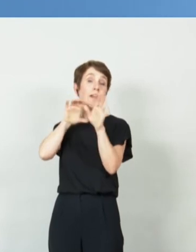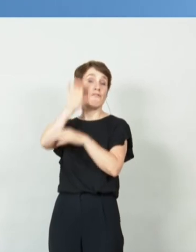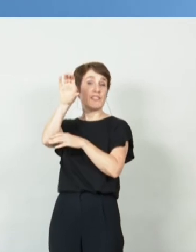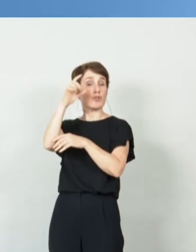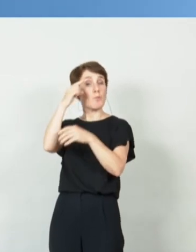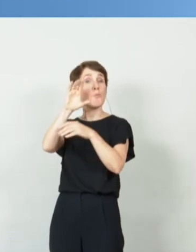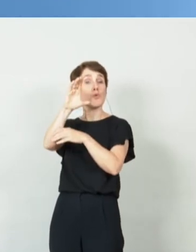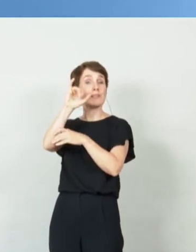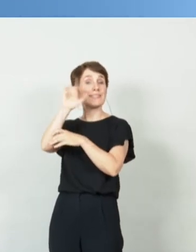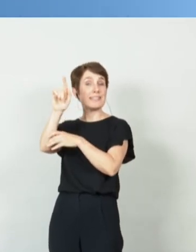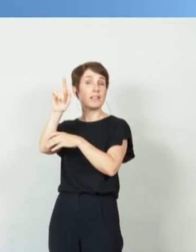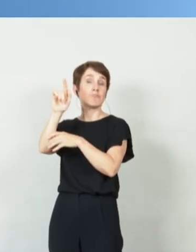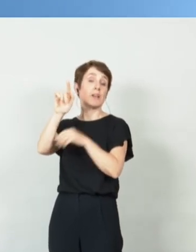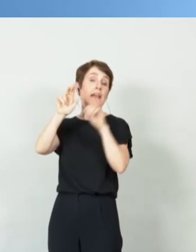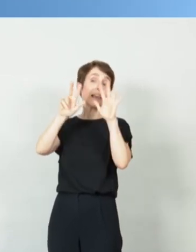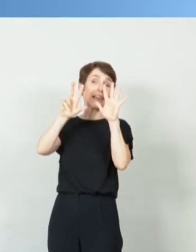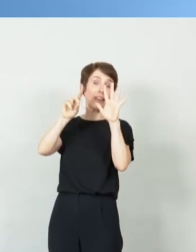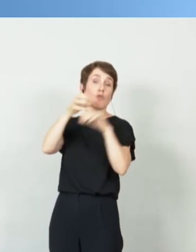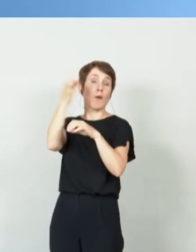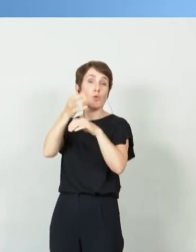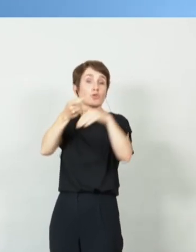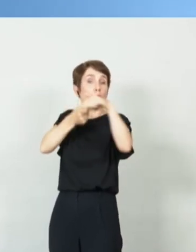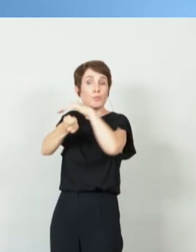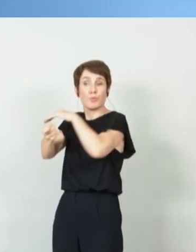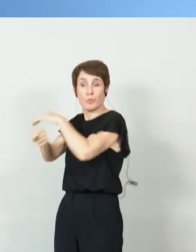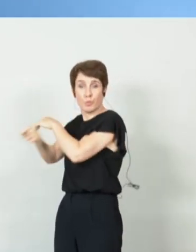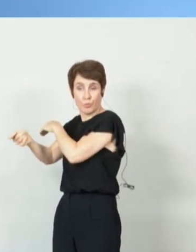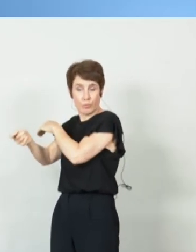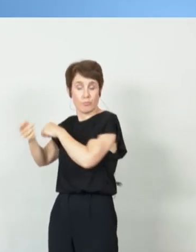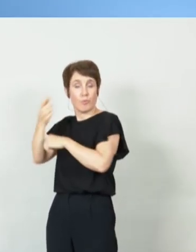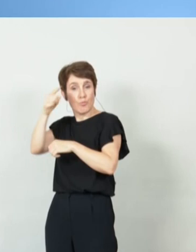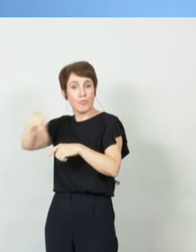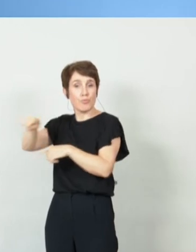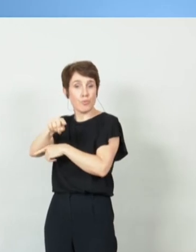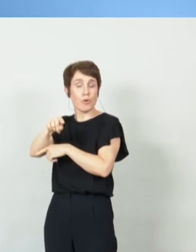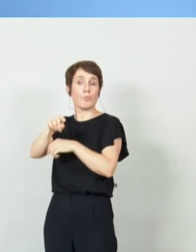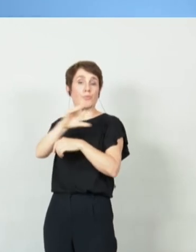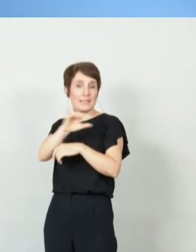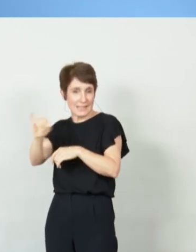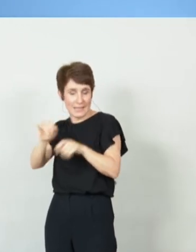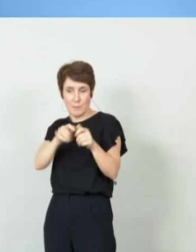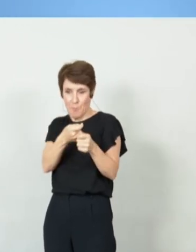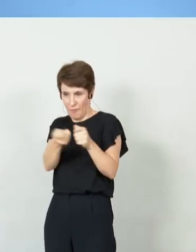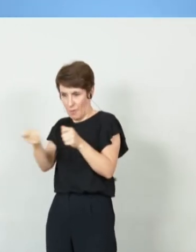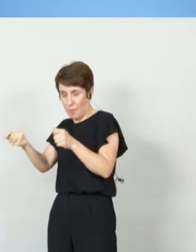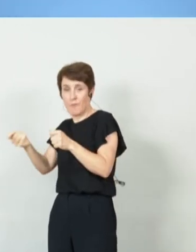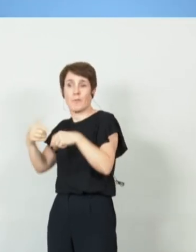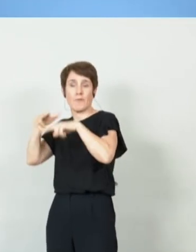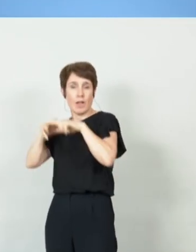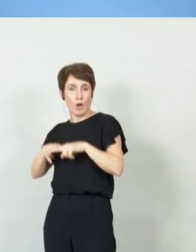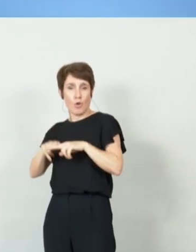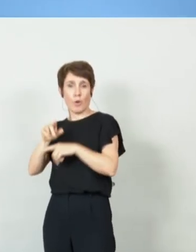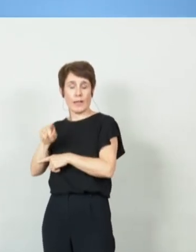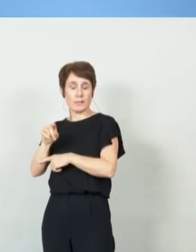financements qui repartent vers la CCI si par sur si c'est lui qui reviennent qui repart dans chaque secteur et une demi-part qui reste